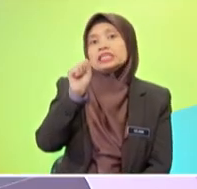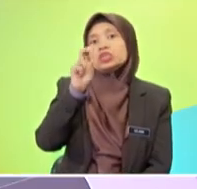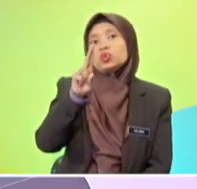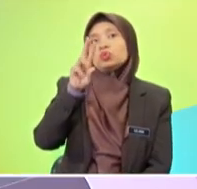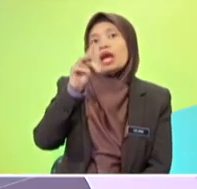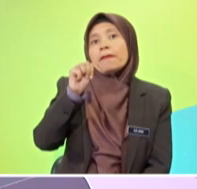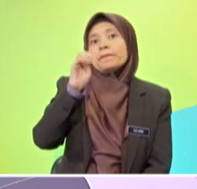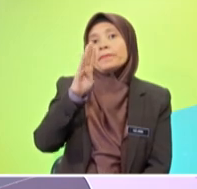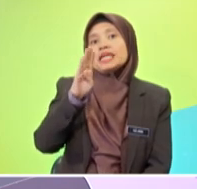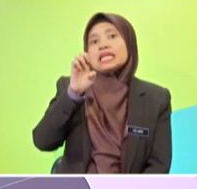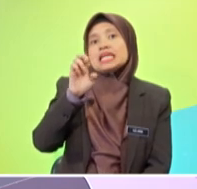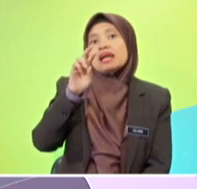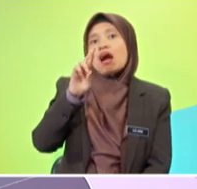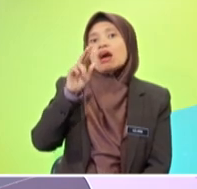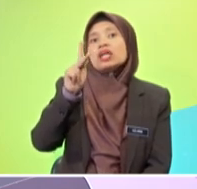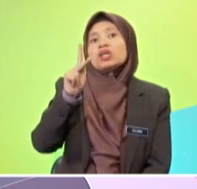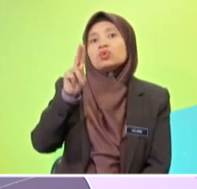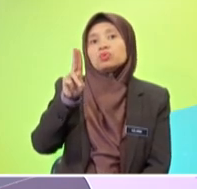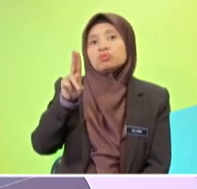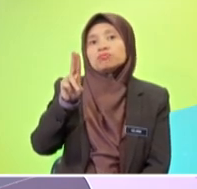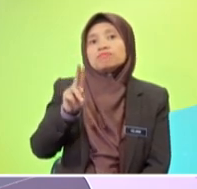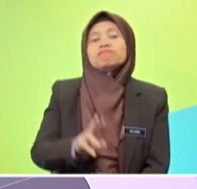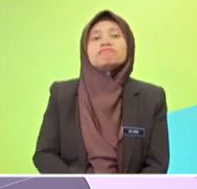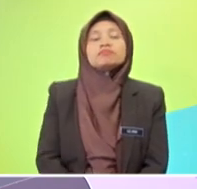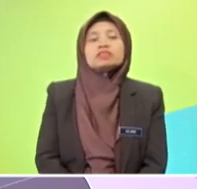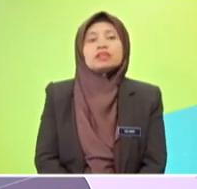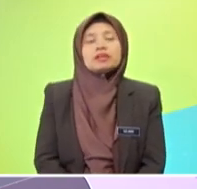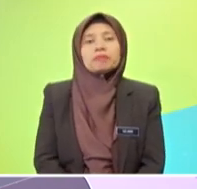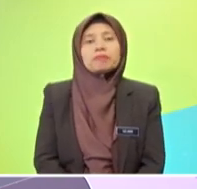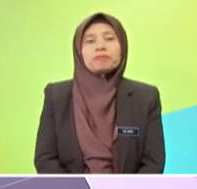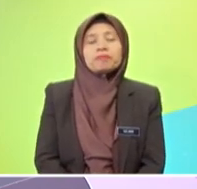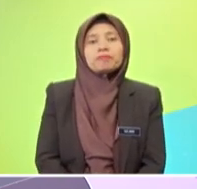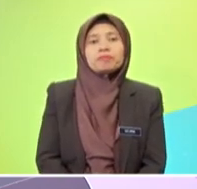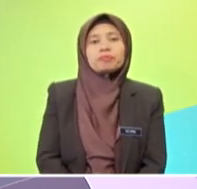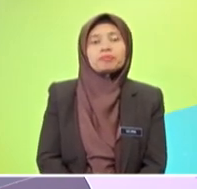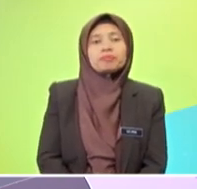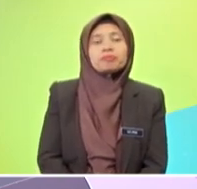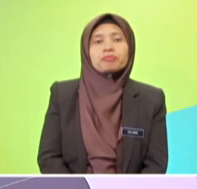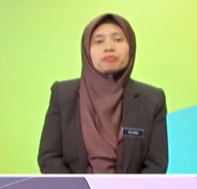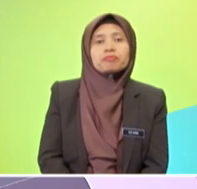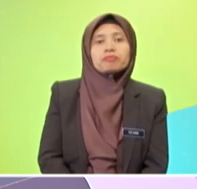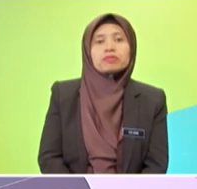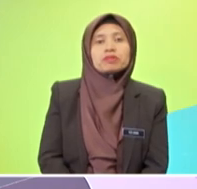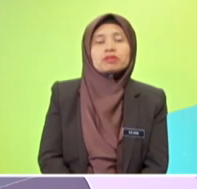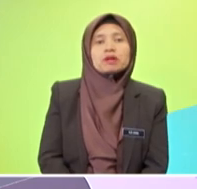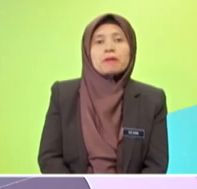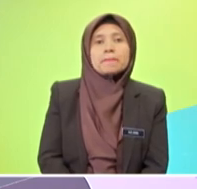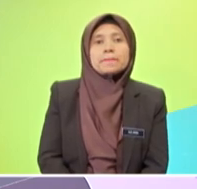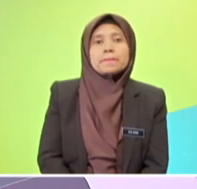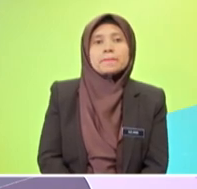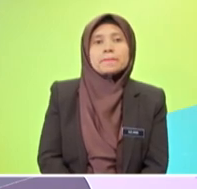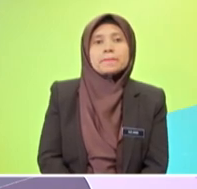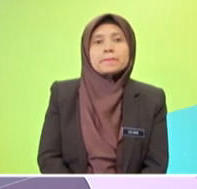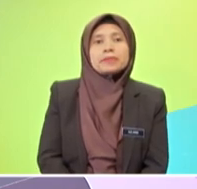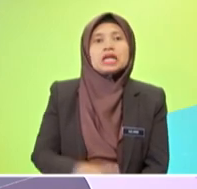Apa baca sedikit petikan daripada Sastranegara Islam Kalau boleh daripada salah satu sajanya yaitu